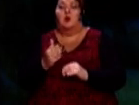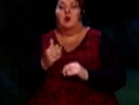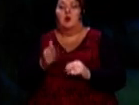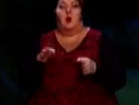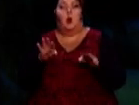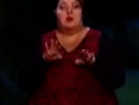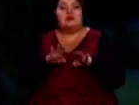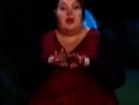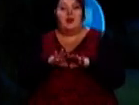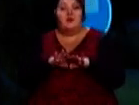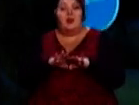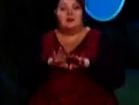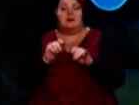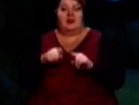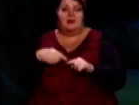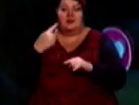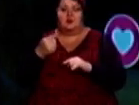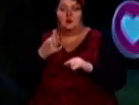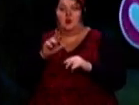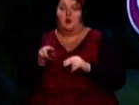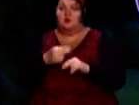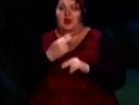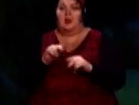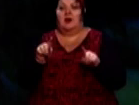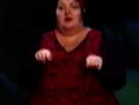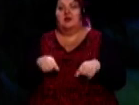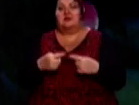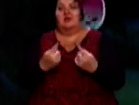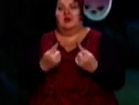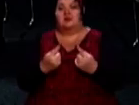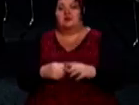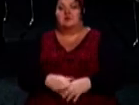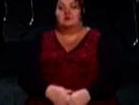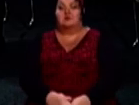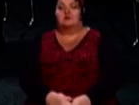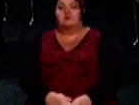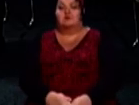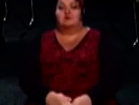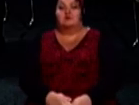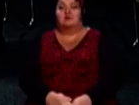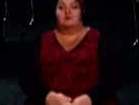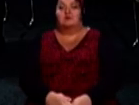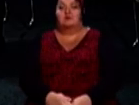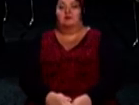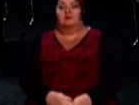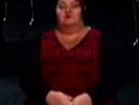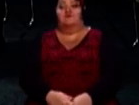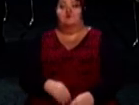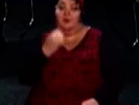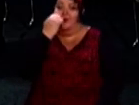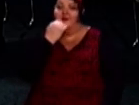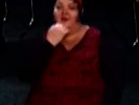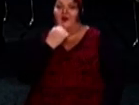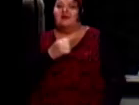консервації, і наступною буде реставрація з ревіталізації. Ну, власне. Дякую. Під